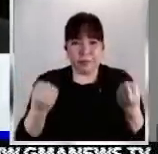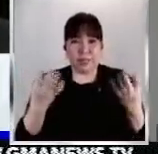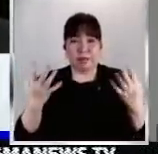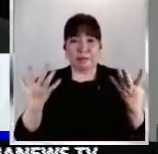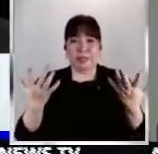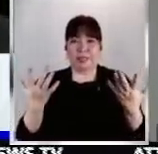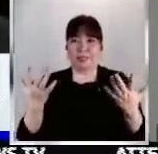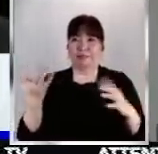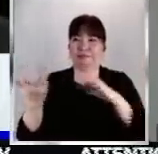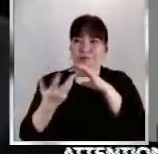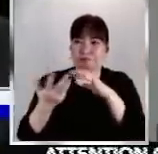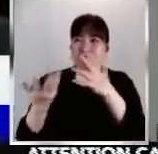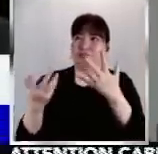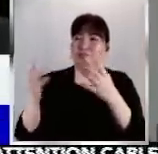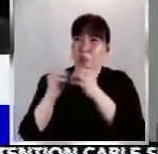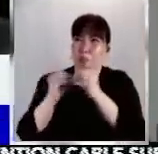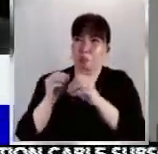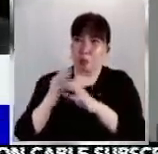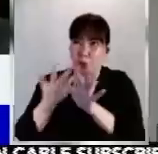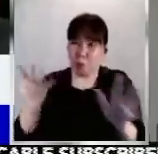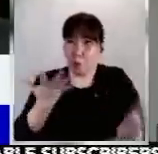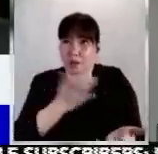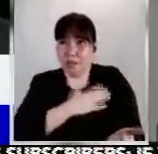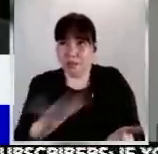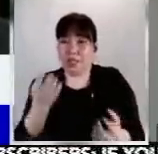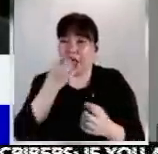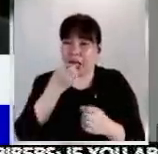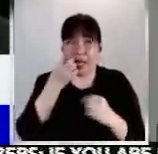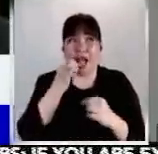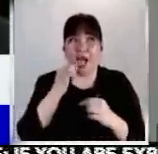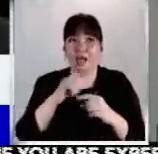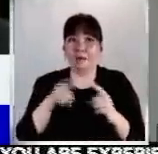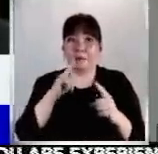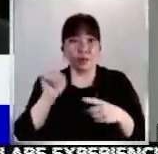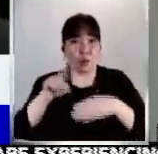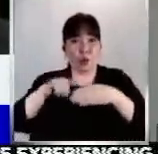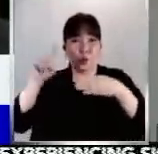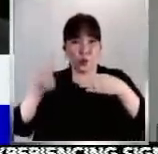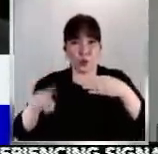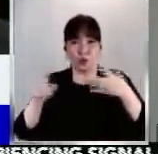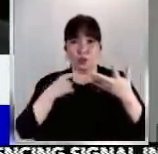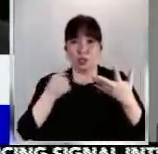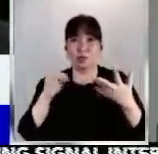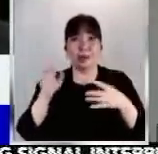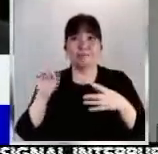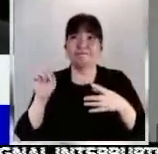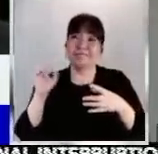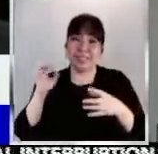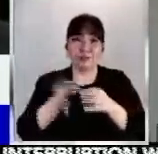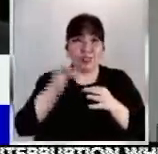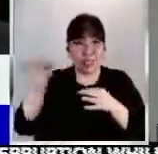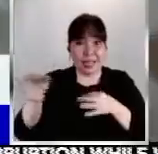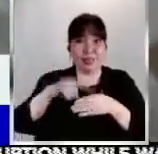dami pong nagkakasakit. Ang consequence po na sinatanong kung madidelay ang ating laboratory test, syempre nadidelay po yung pag-report